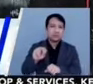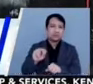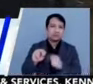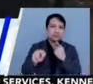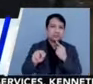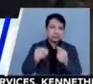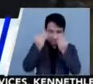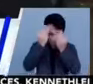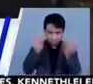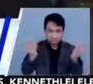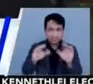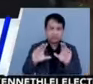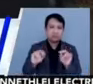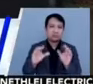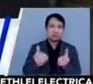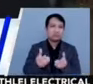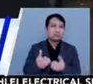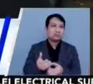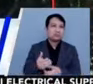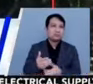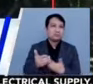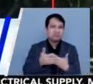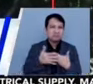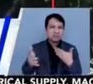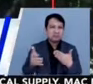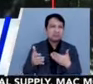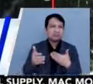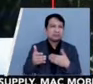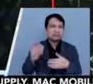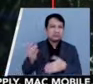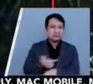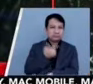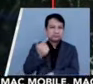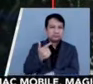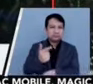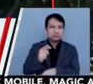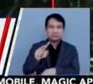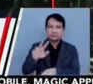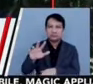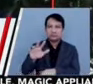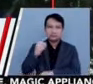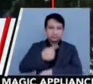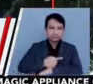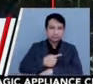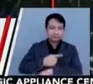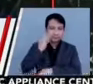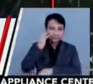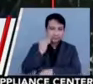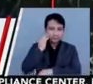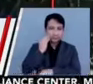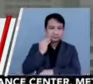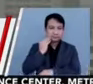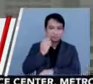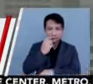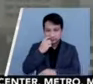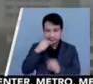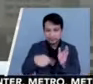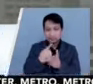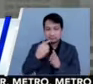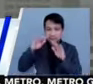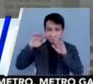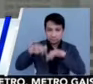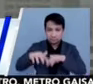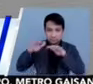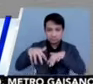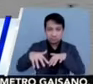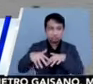posible pang magtagal ang maulang panahon hanggang sa weekend. In the next 3 to 5 days, posible pa rin po tayong makaranas ng mga paminsan-minsan pag-ulan na pwede magdulot